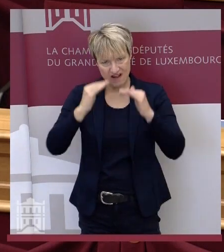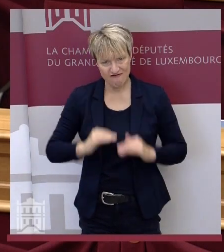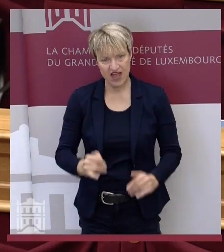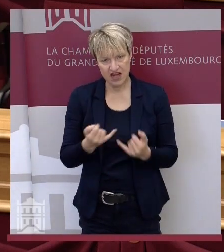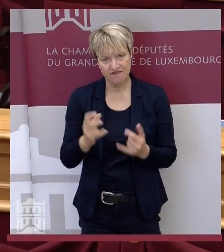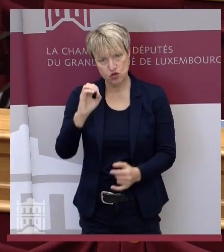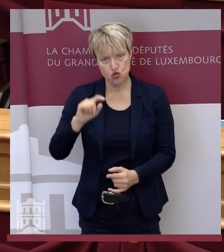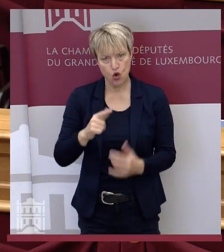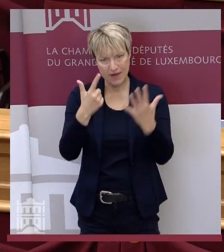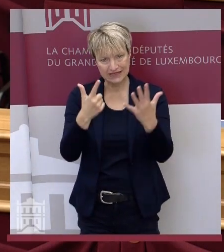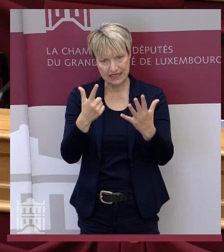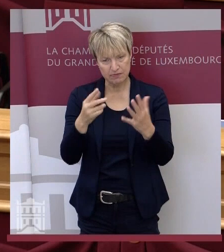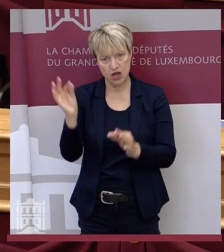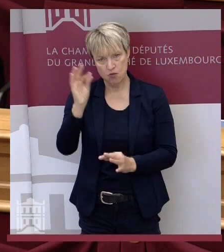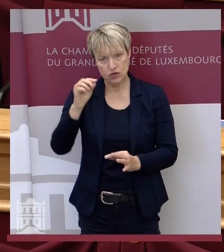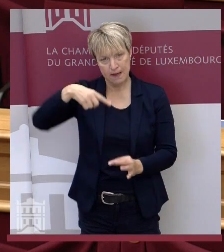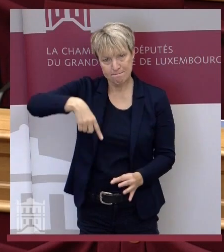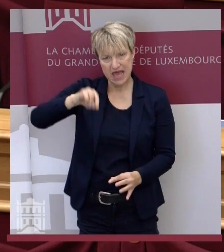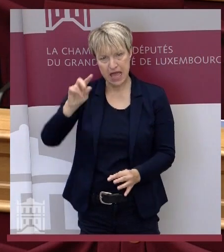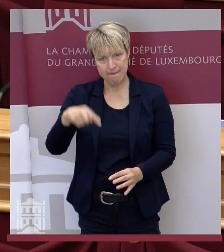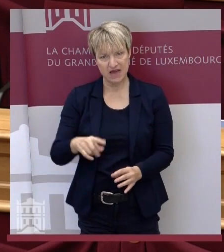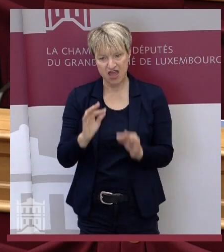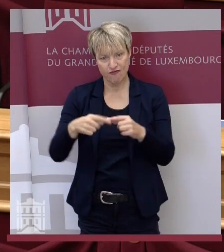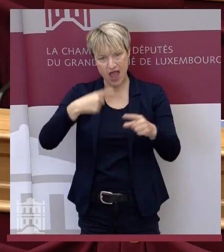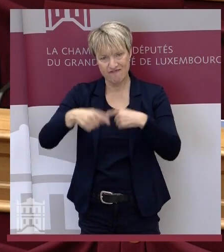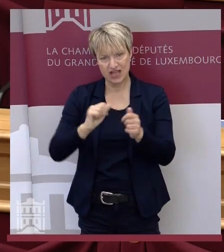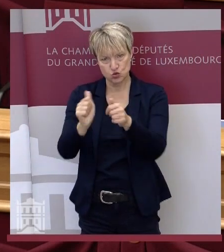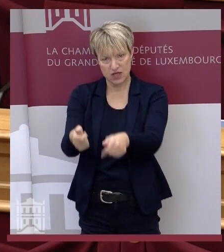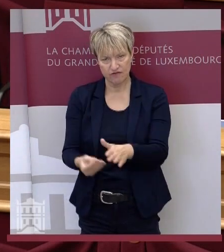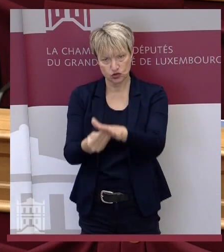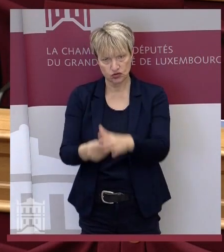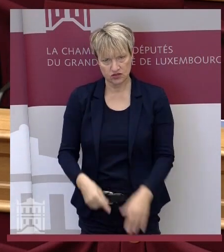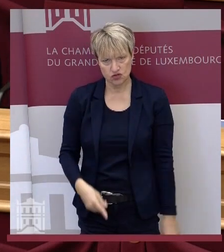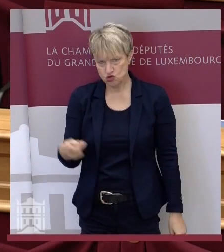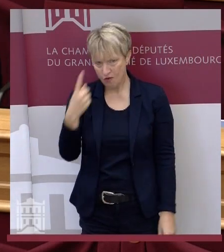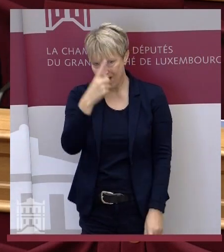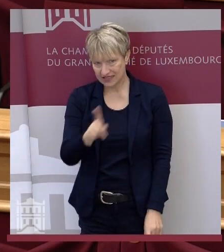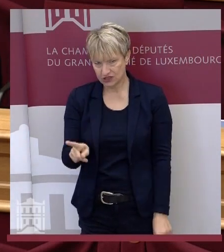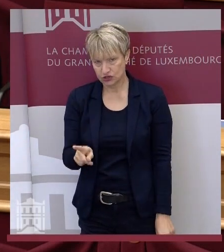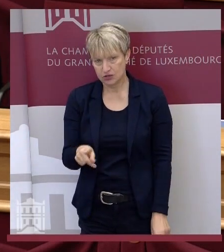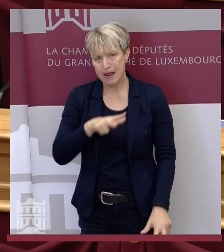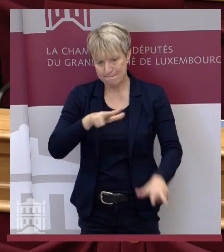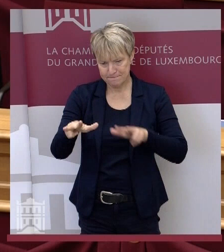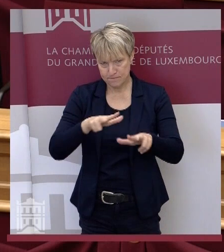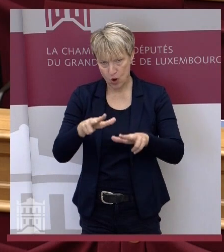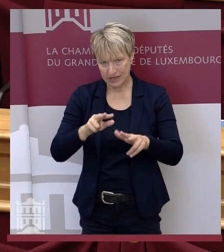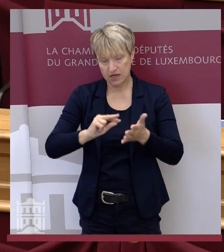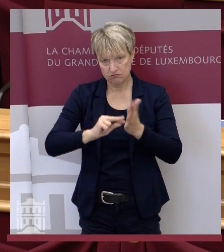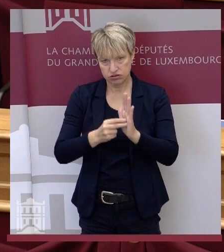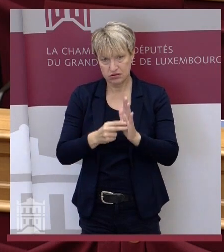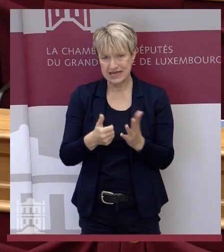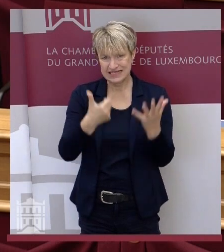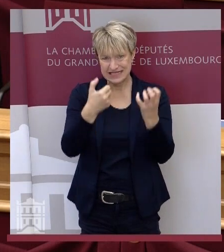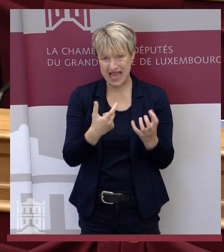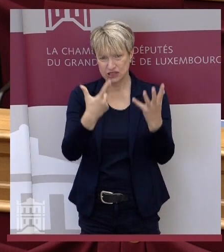Brutto-Nationalabkommen der Entwicklungshilfe. Wisst ihr nicht, dass eine Politik, die wir 60, bald 70 Jahre, so gemerkt haben, dass eine ganz, ganz gemäß ist der